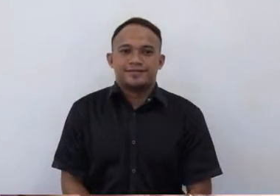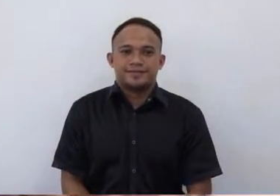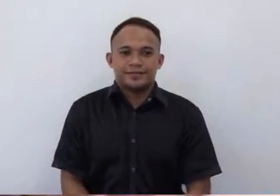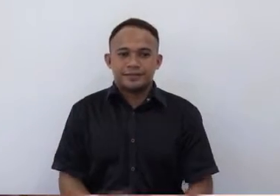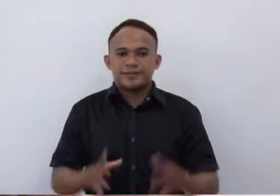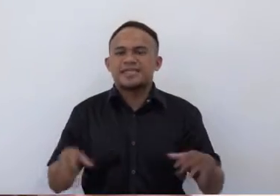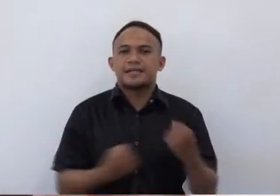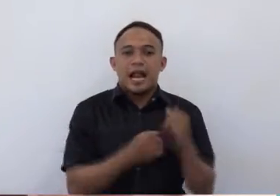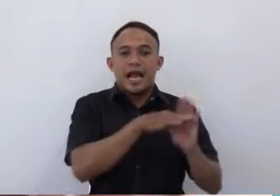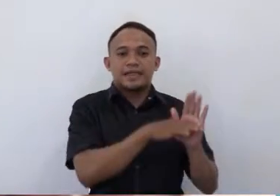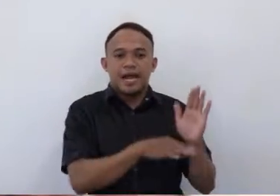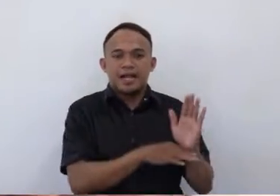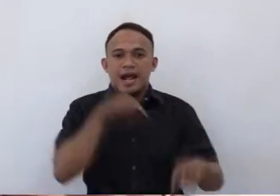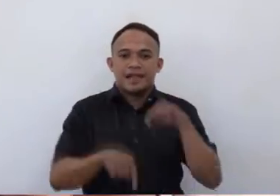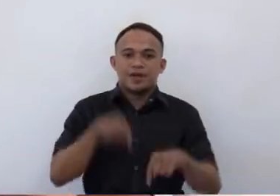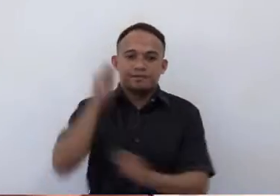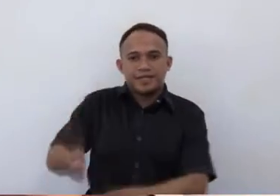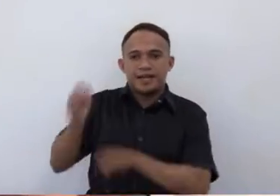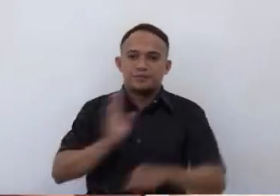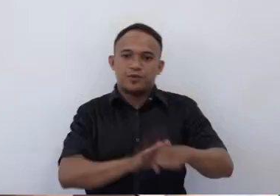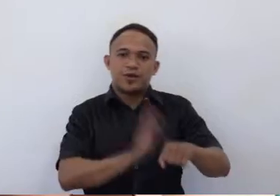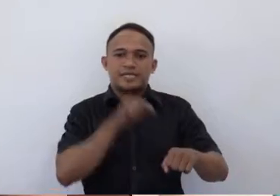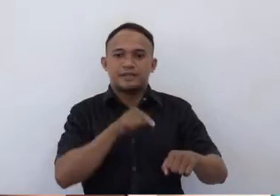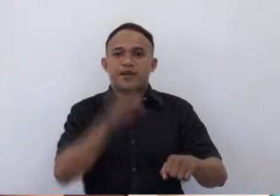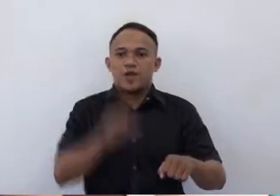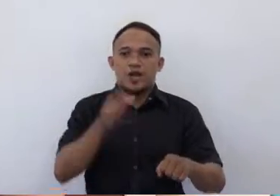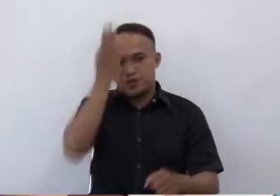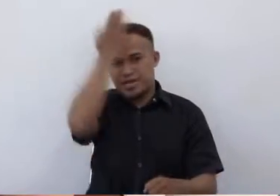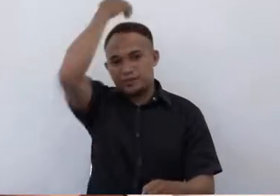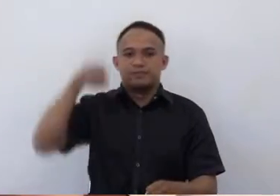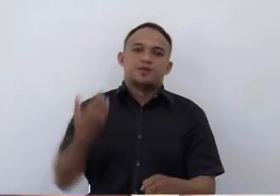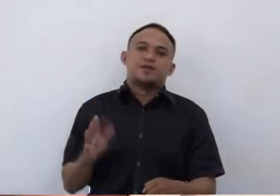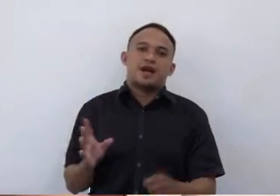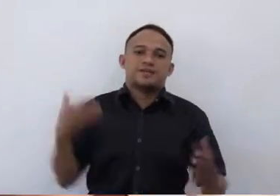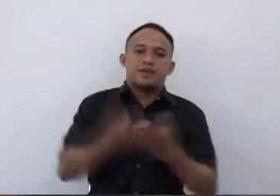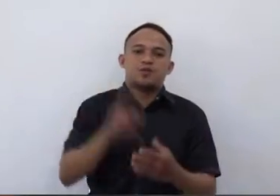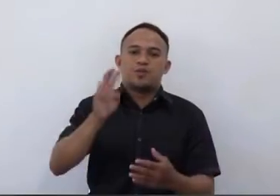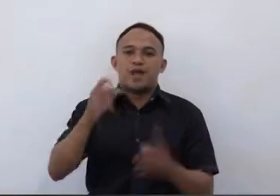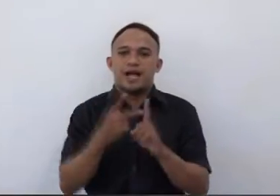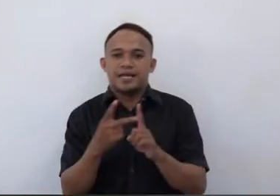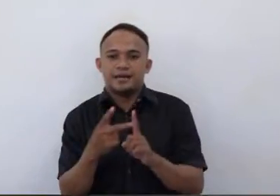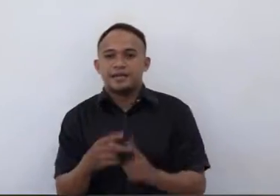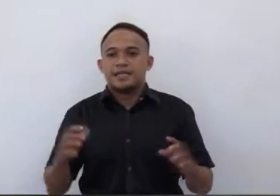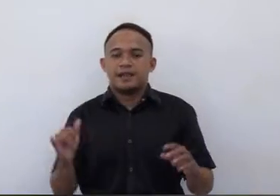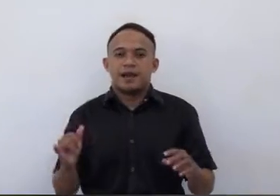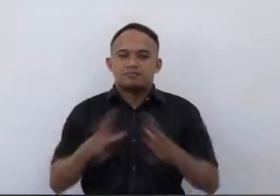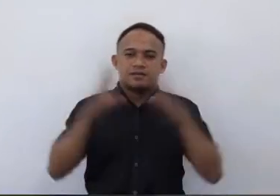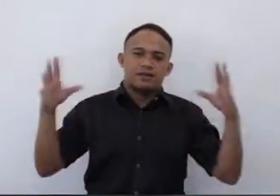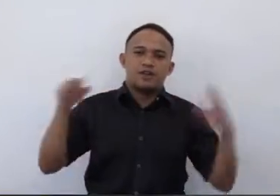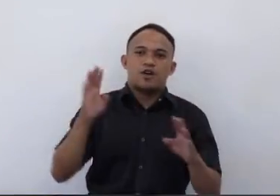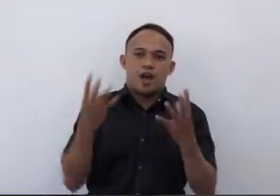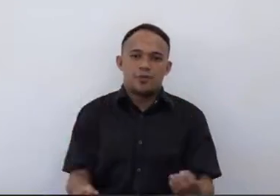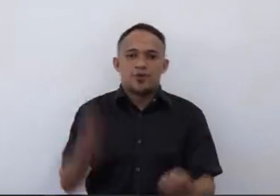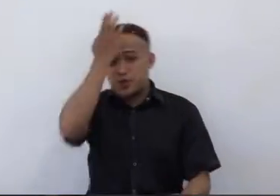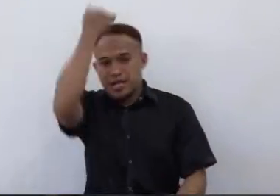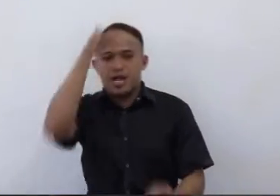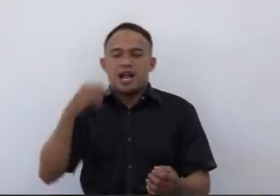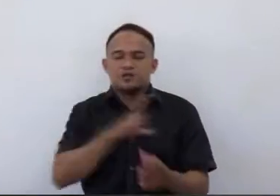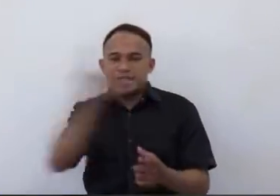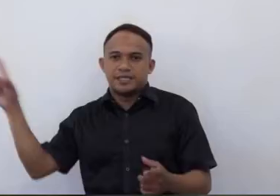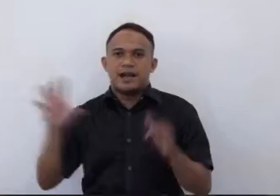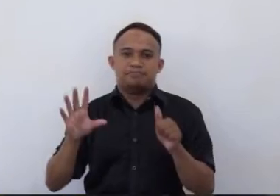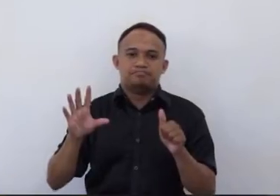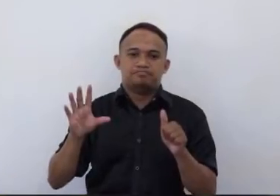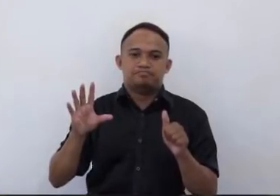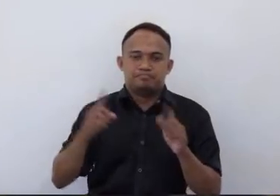Berdasarkan data Dinas Pertanian, budidaya tanaman porang di Gorontalo saat ini sudah mencapai 20 hektar yang tersebar di Kabupaten